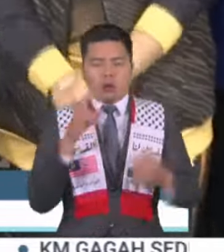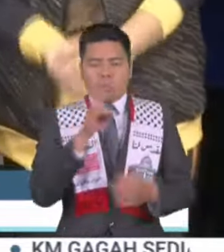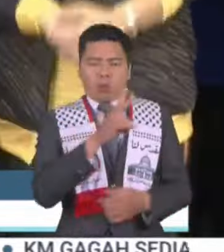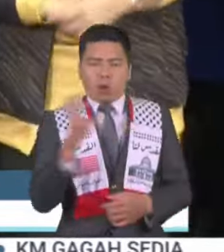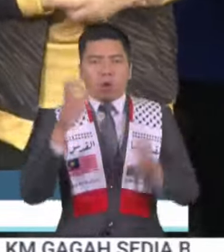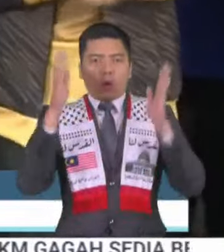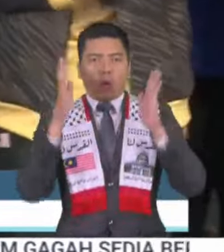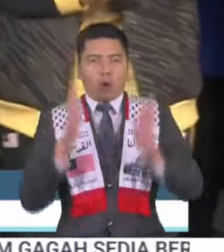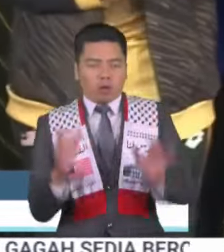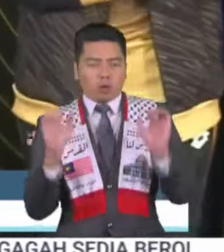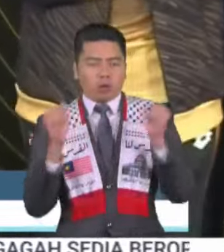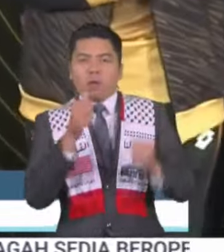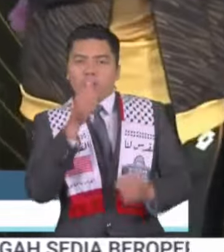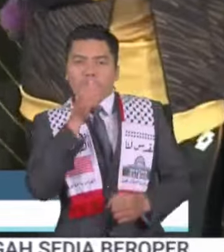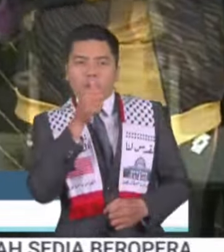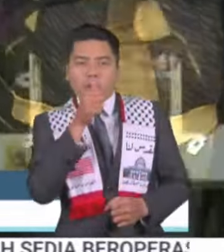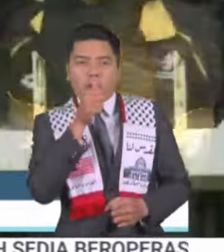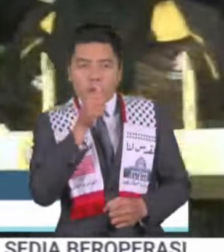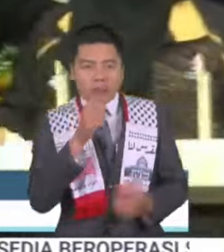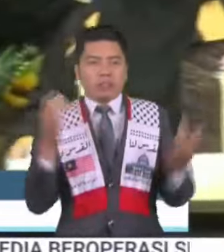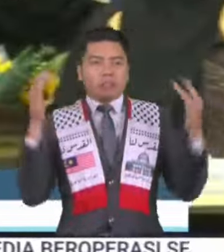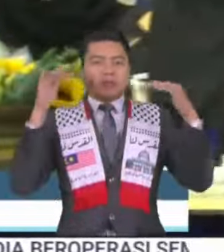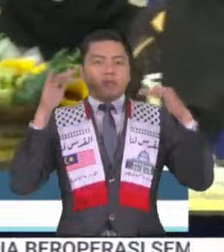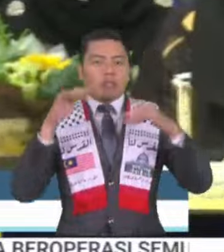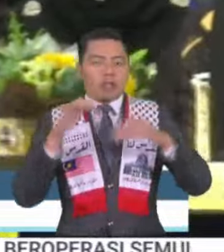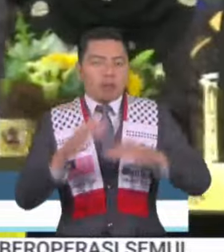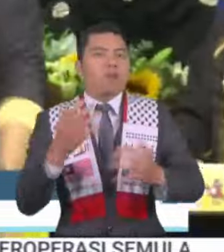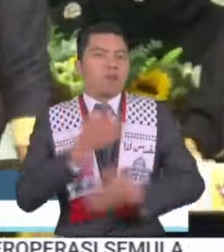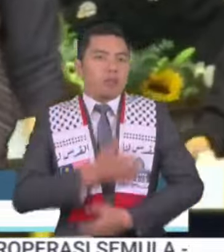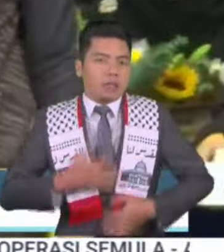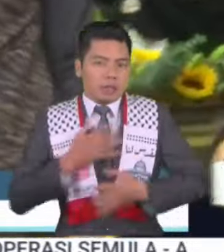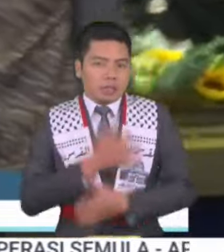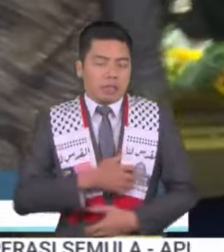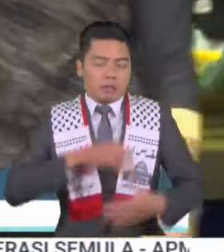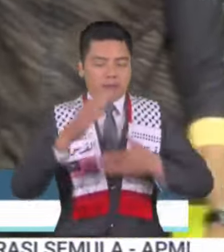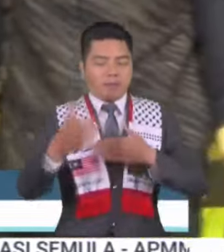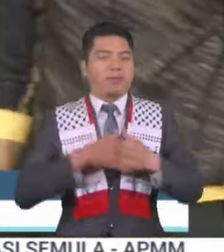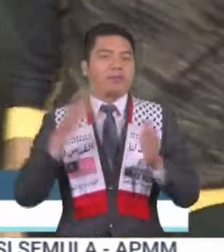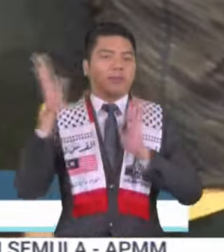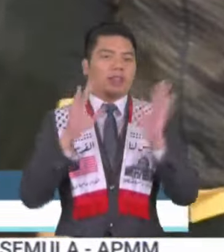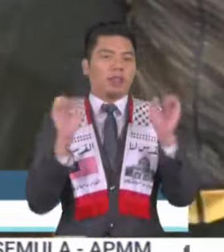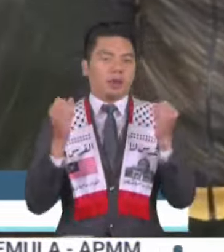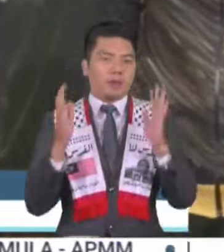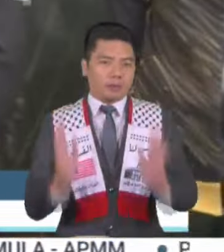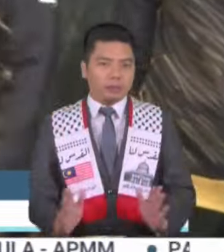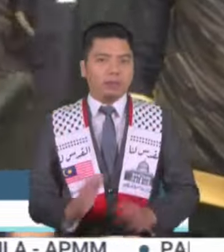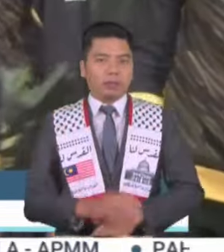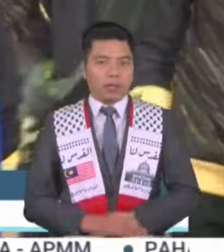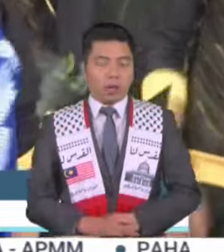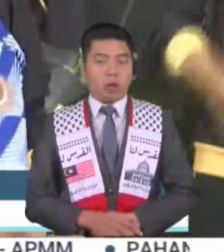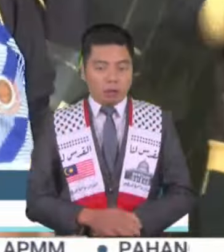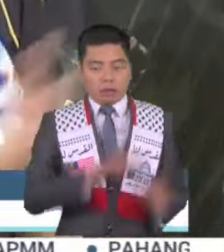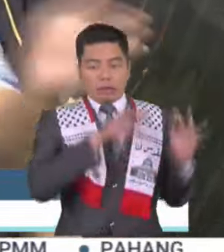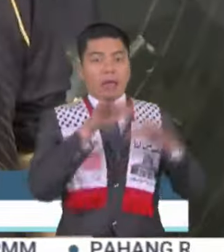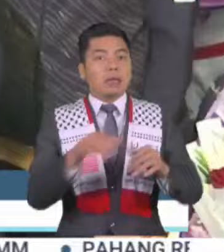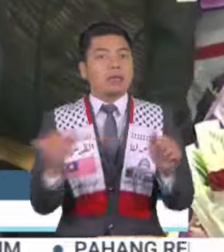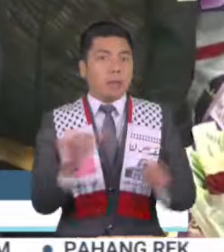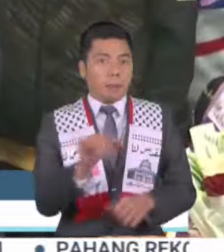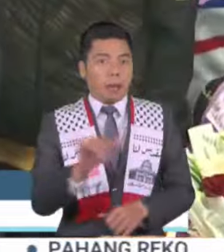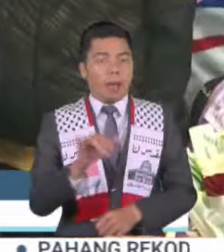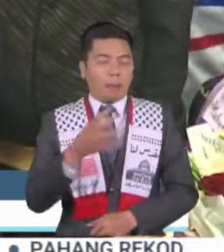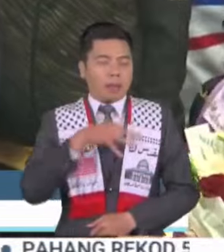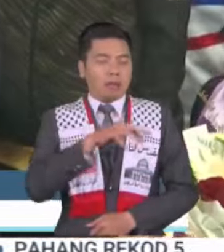200 peminat sukan tanah air itu turut meraihkan kepulangan kontinjen para negara. Turut hadir Menteri Belia dan Sukan, Hana